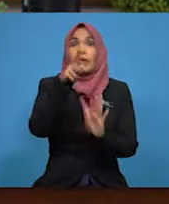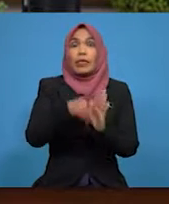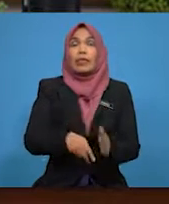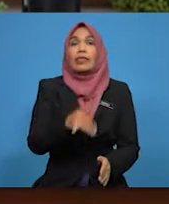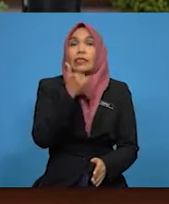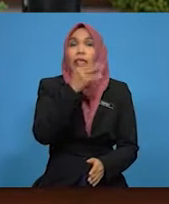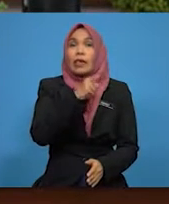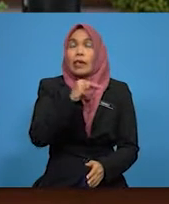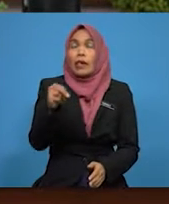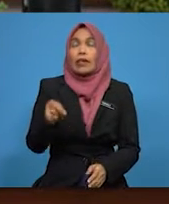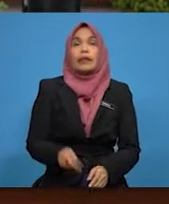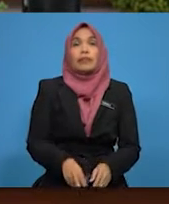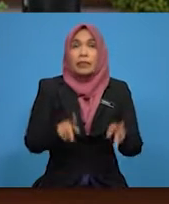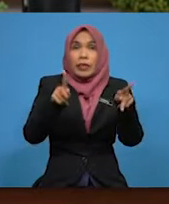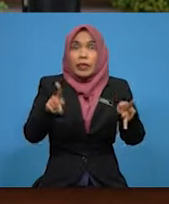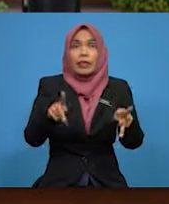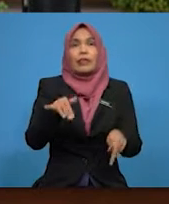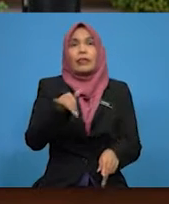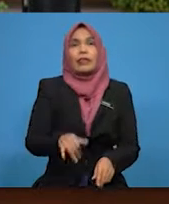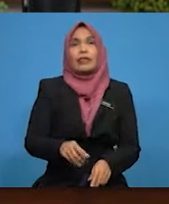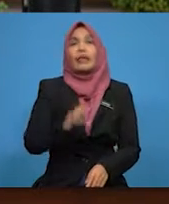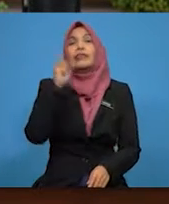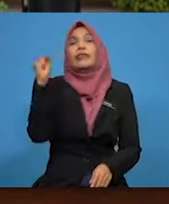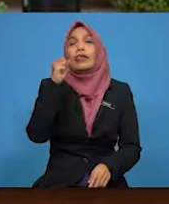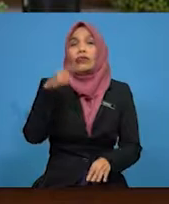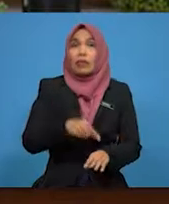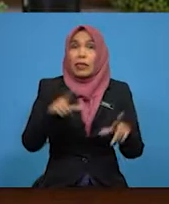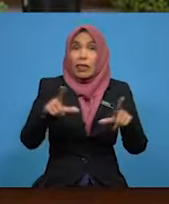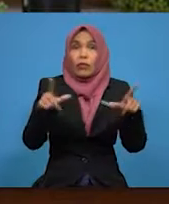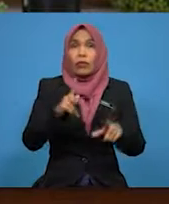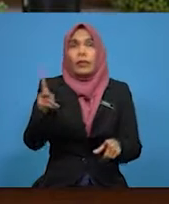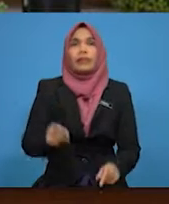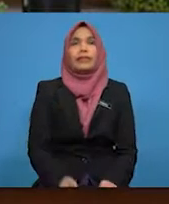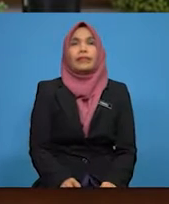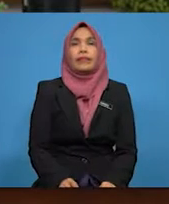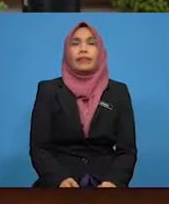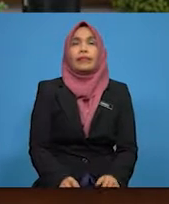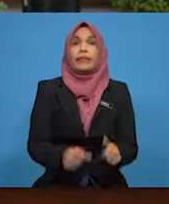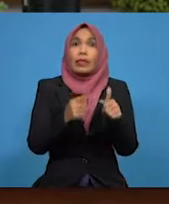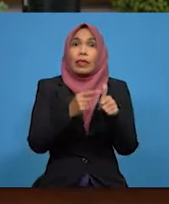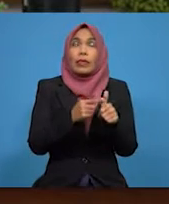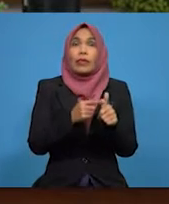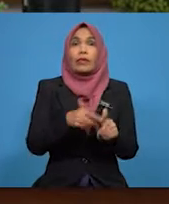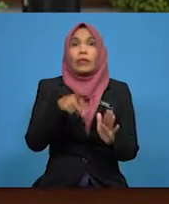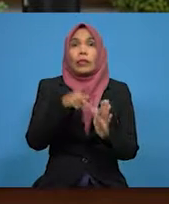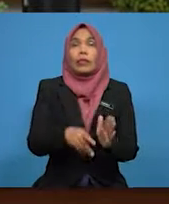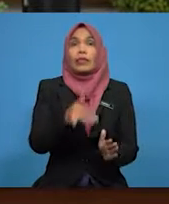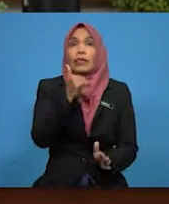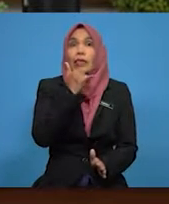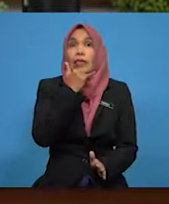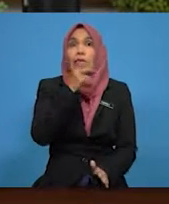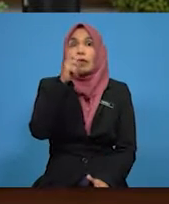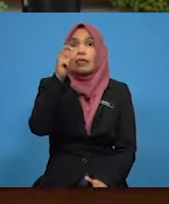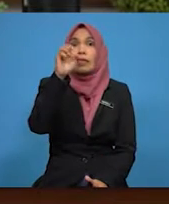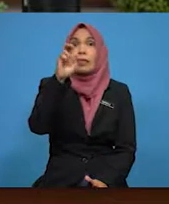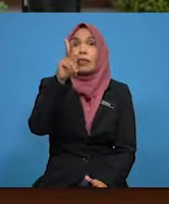jenis kesalahan pekerja yang sering dilakukan oleh pekerja di ladang ternakan, iaitu kesalahan teknikal